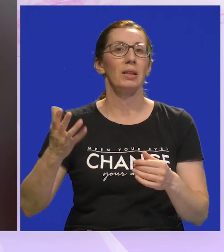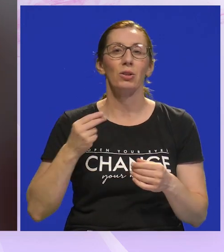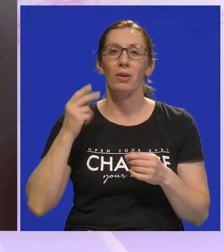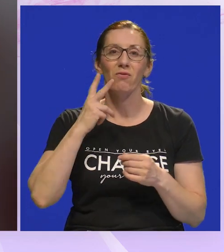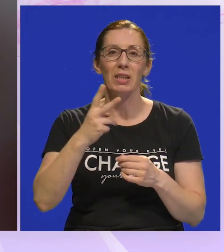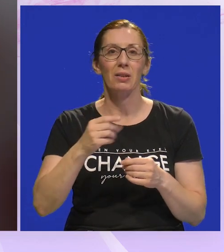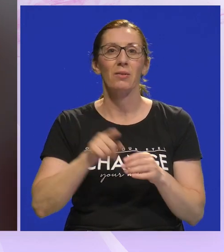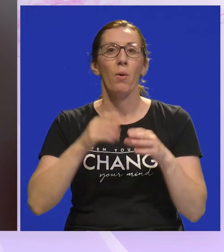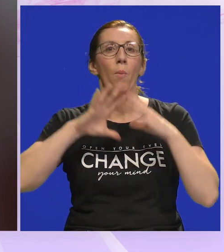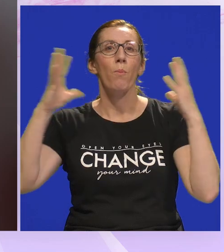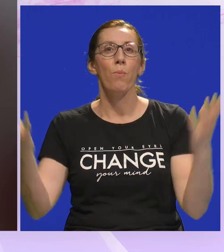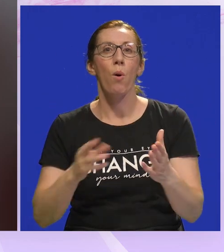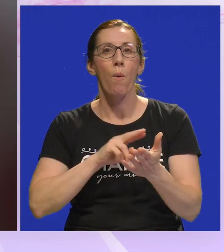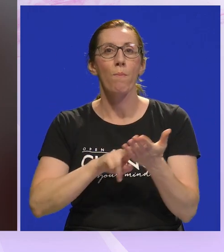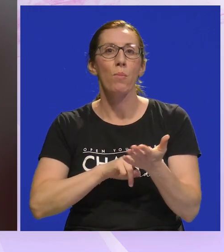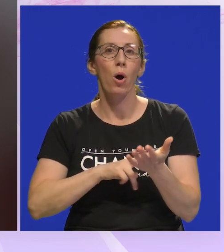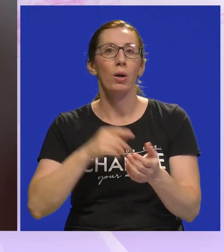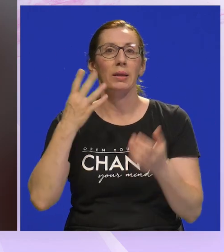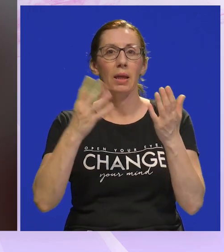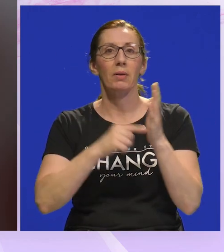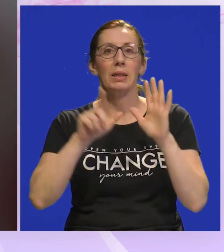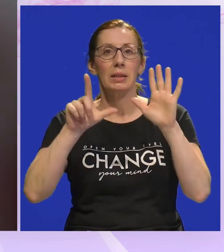jedva čekam i nadam se da se vidimo u što većem broju